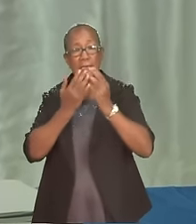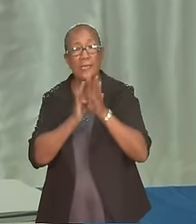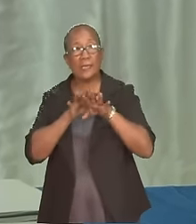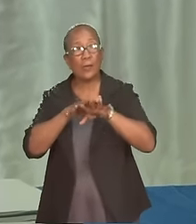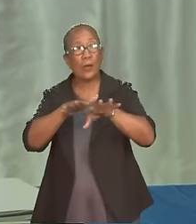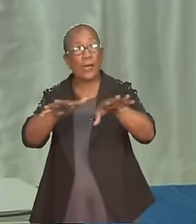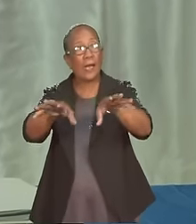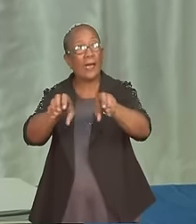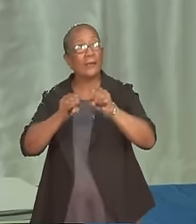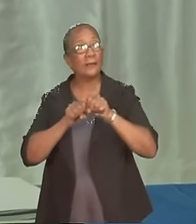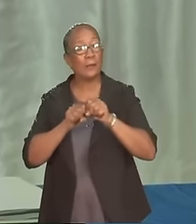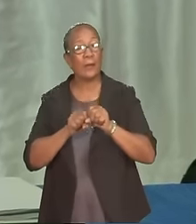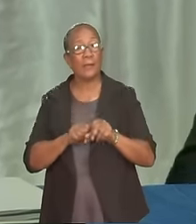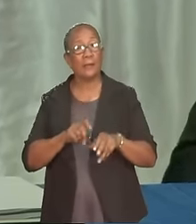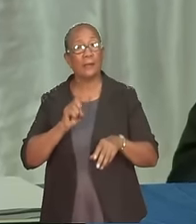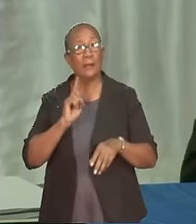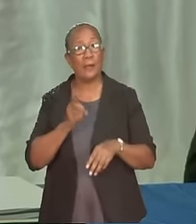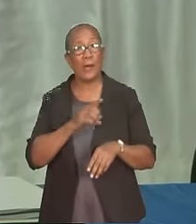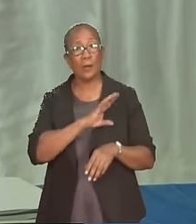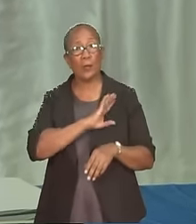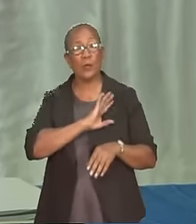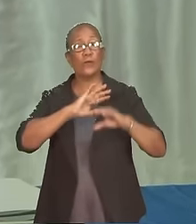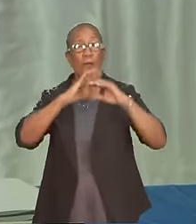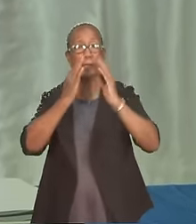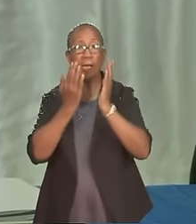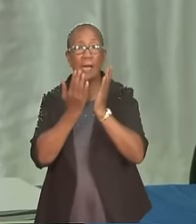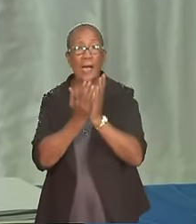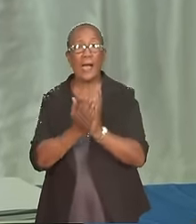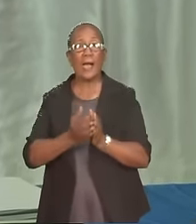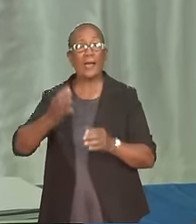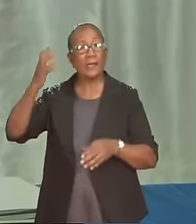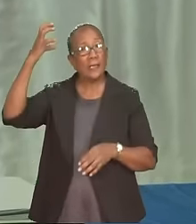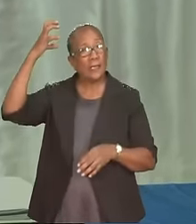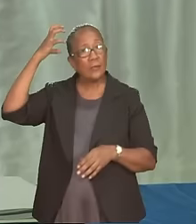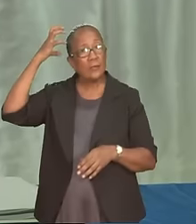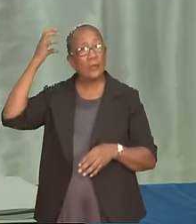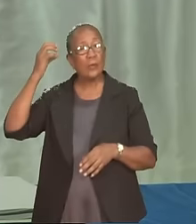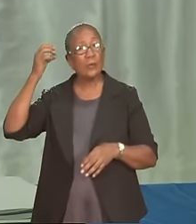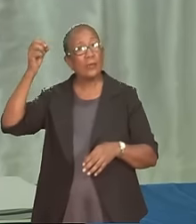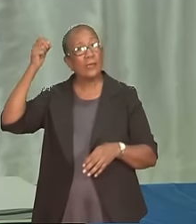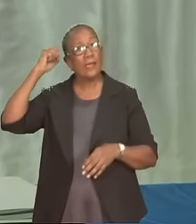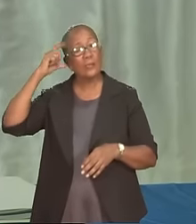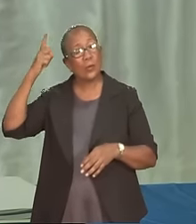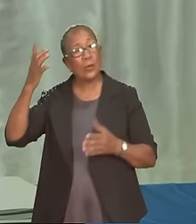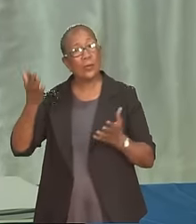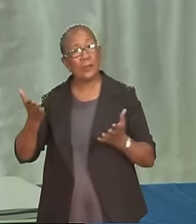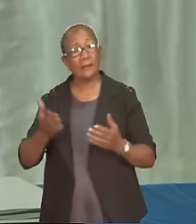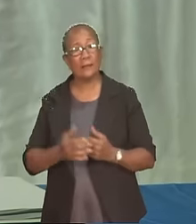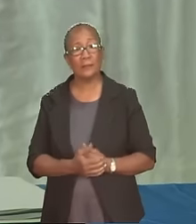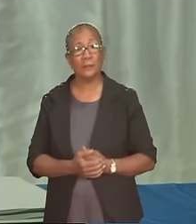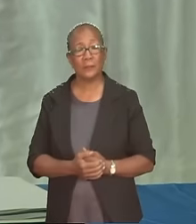Maar ook met betrokkenheid van alle deskundigen wat we in het land hebben. Niet op een ministerie, in het land.